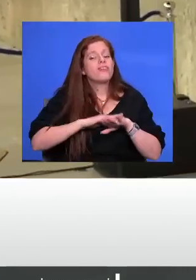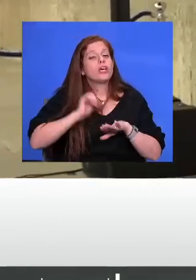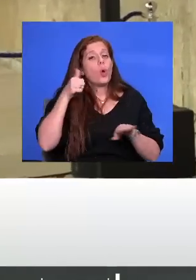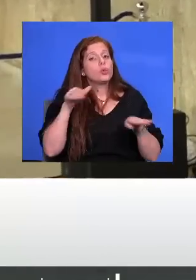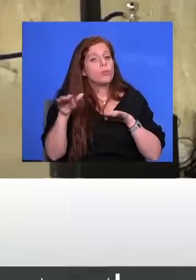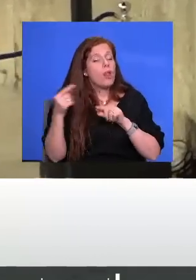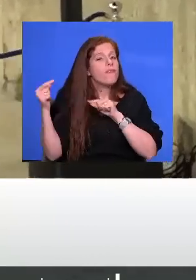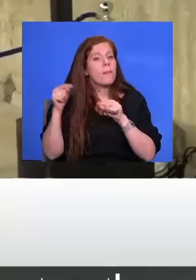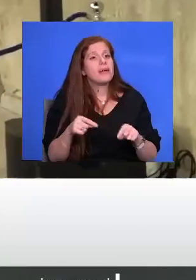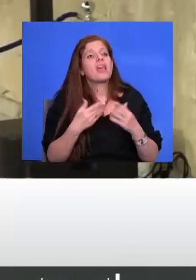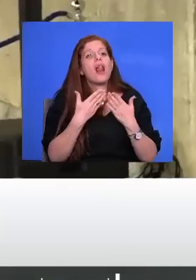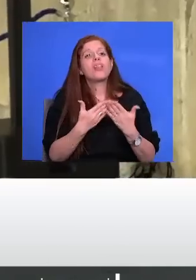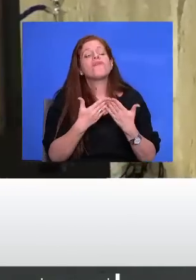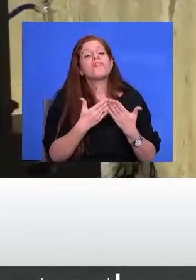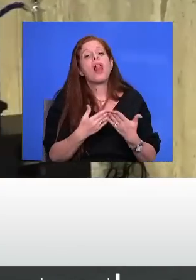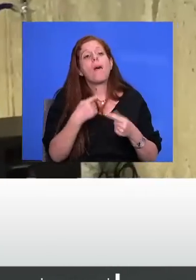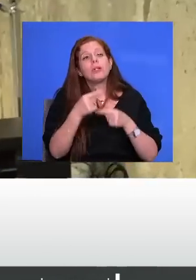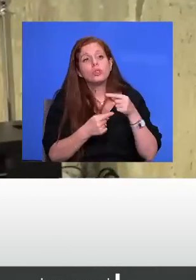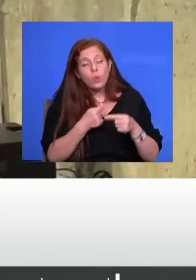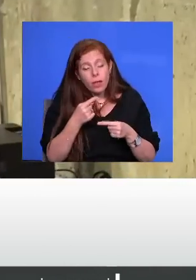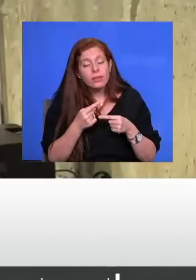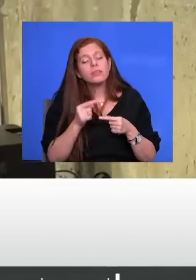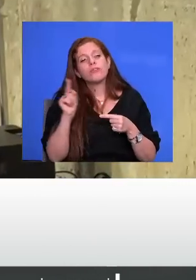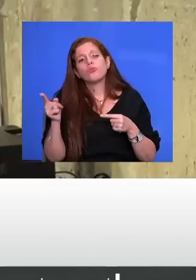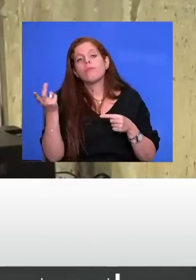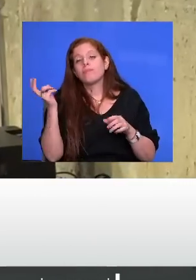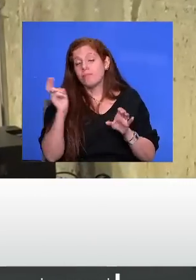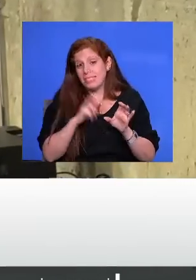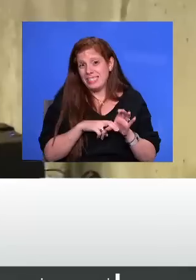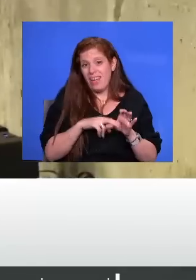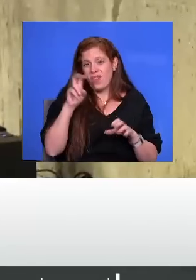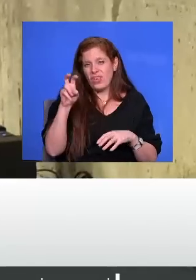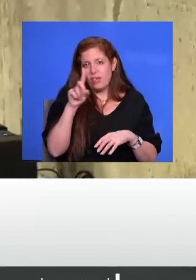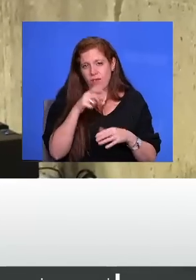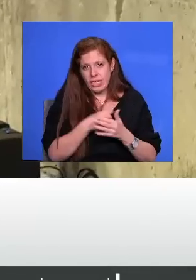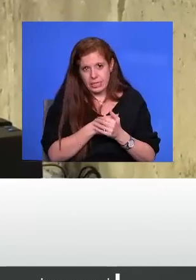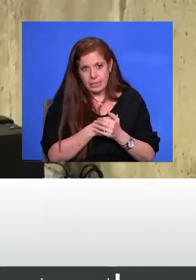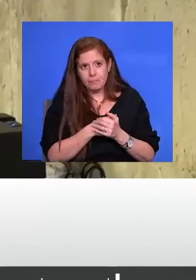מגיע לתפילה המסורתית, ומשם אתה מצטרף אלינו, כתבנו עקיבא וייס.